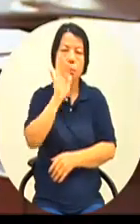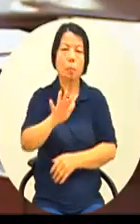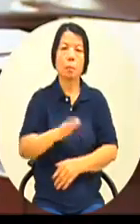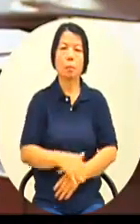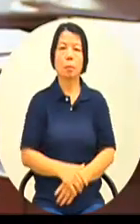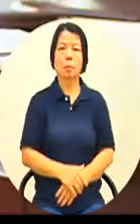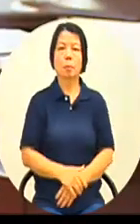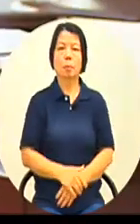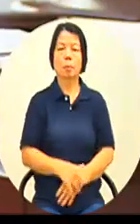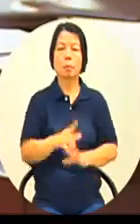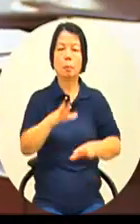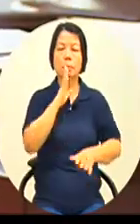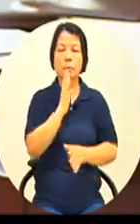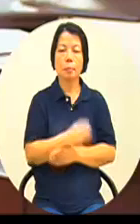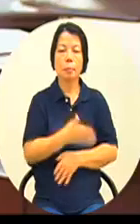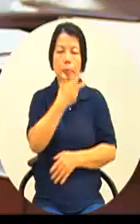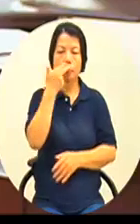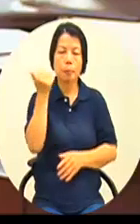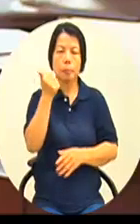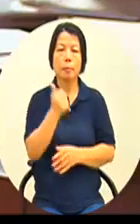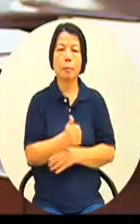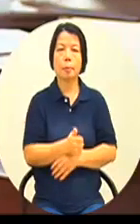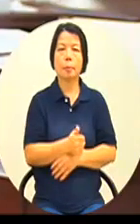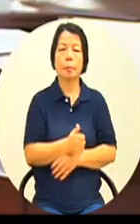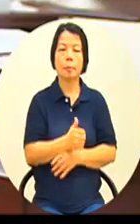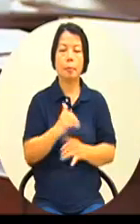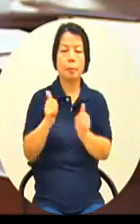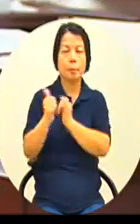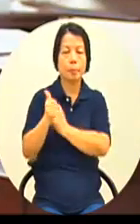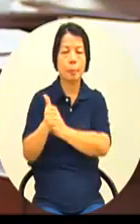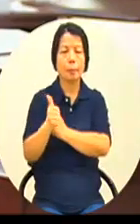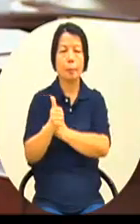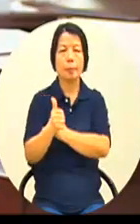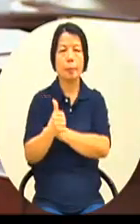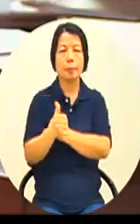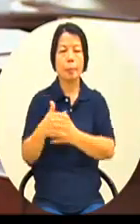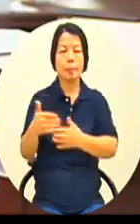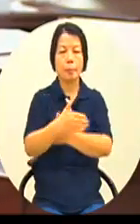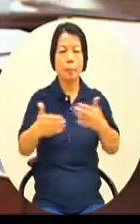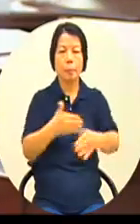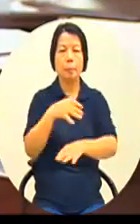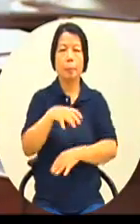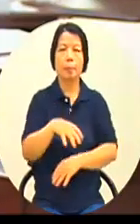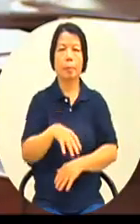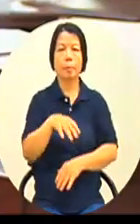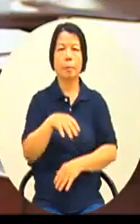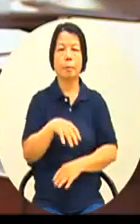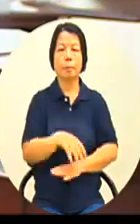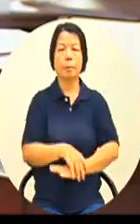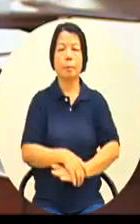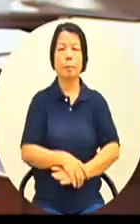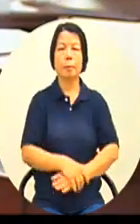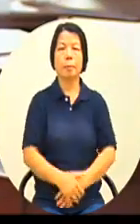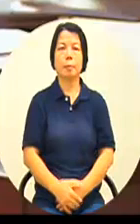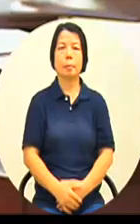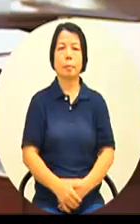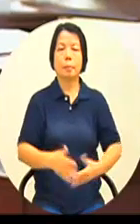一个大众运输的工的运具啊。好，轻轨这个营运的情形对不对？哈，就是安尼。